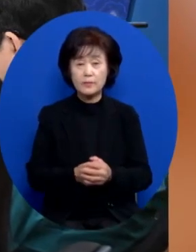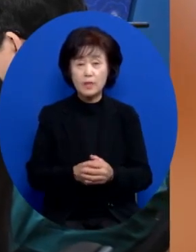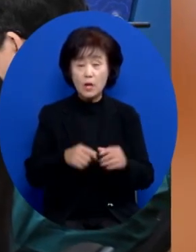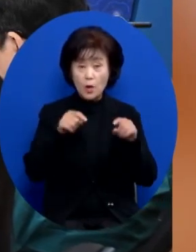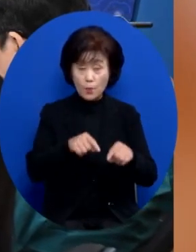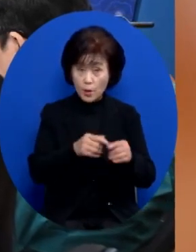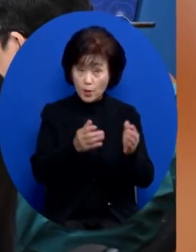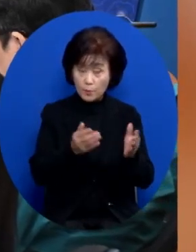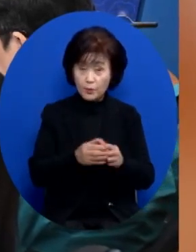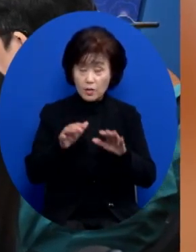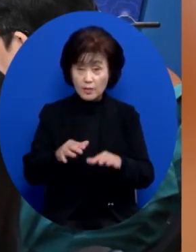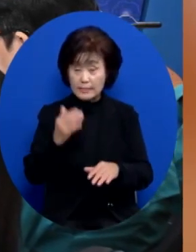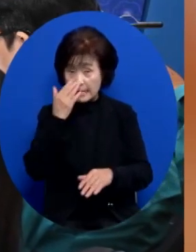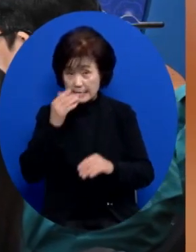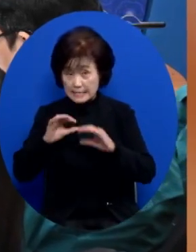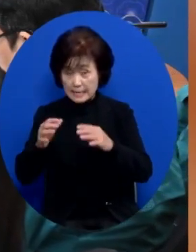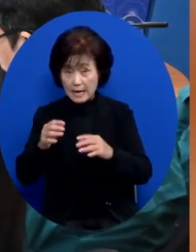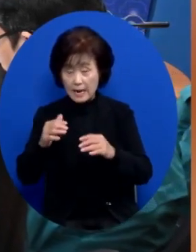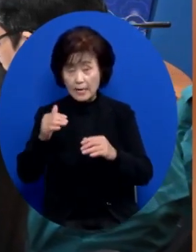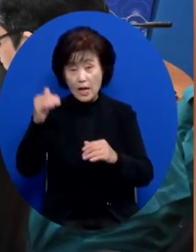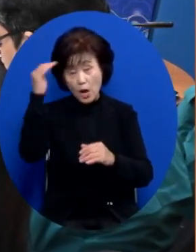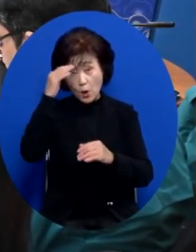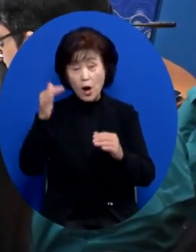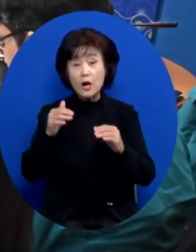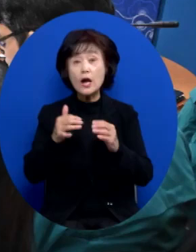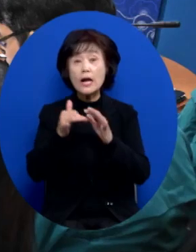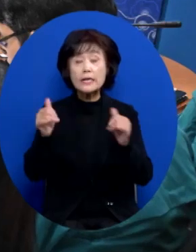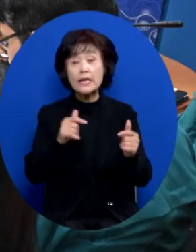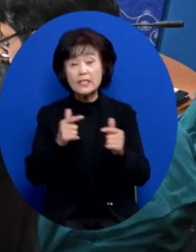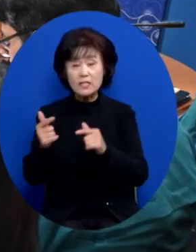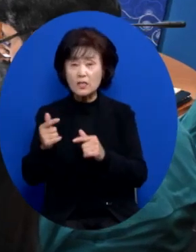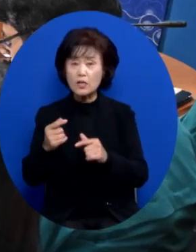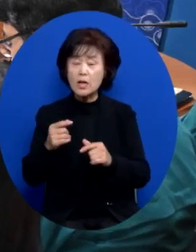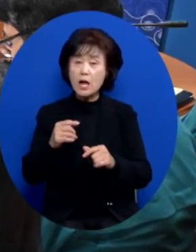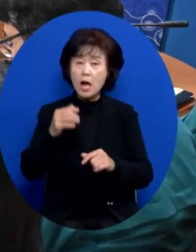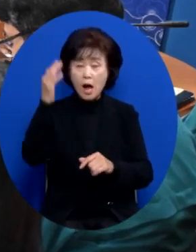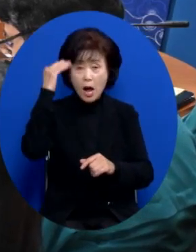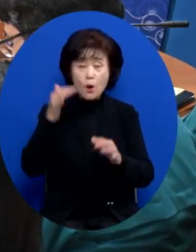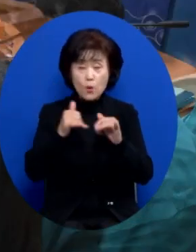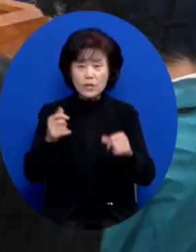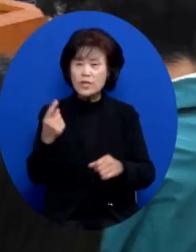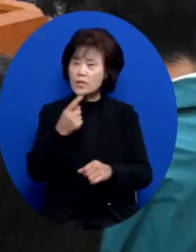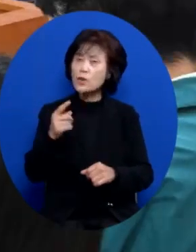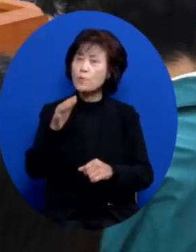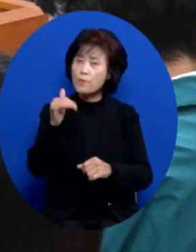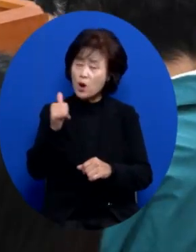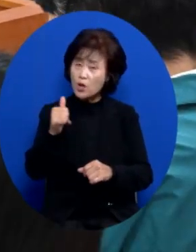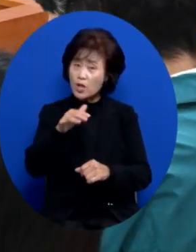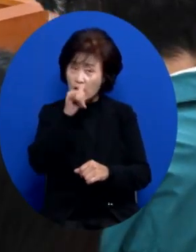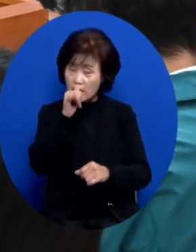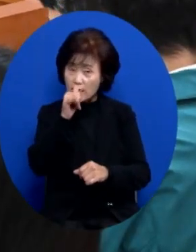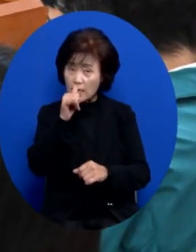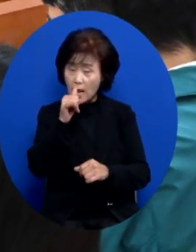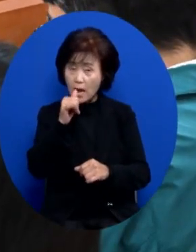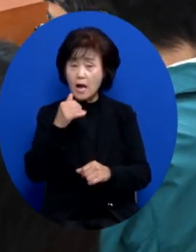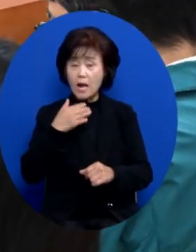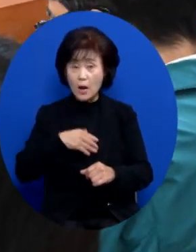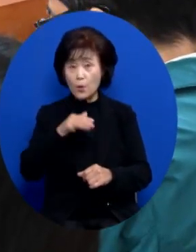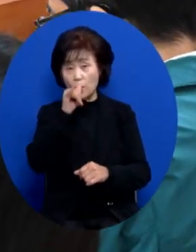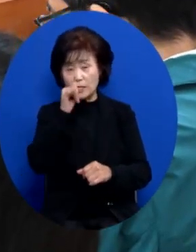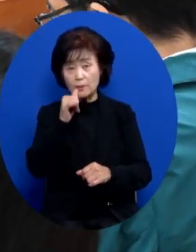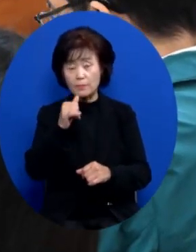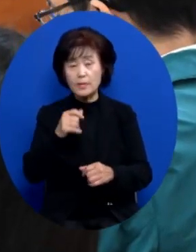외교부는 현재 이스라엘에 관광객 등 우리 국민 약 1,000명이 있는 것으로 파악되고 있다며 신변 안전에 각별히